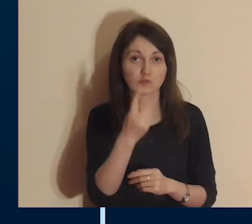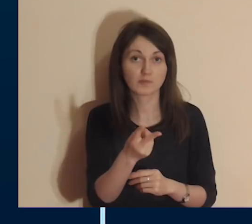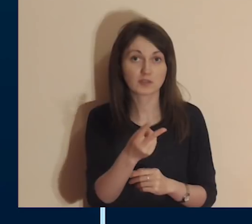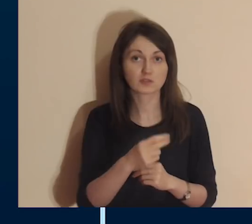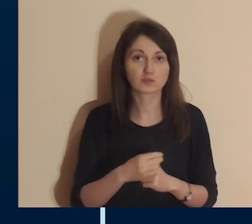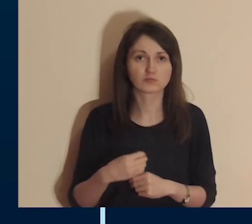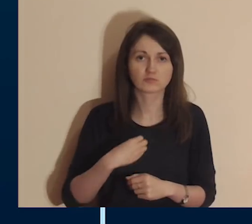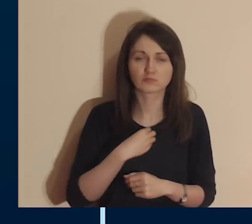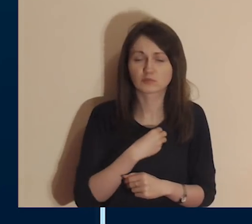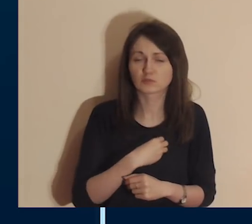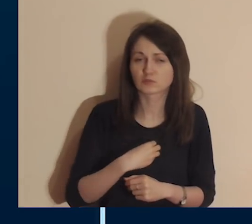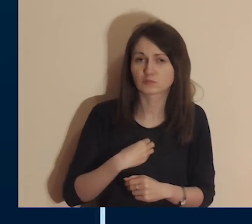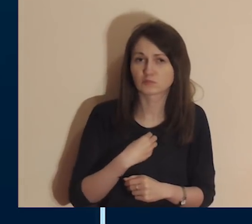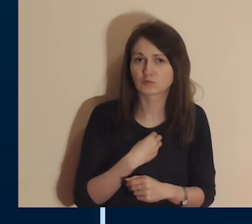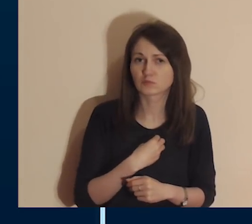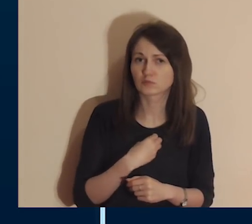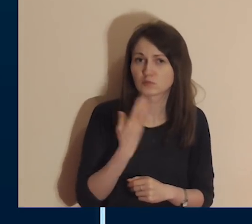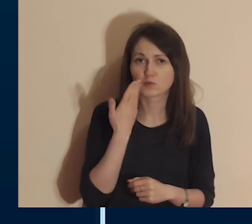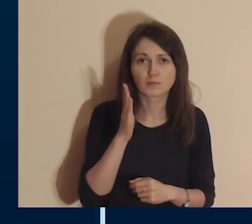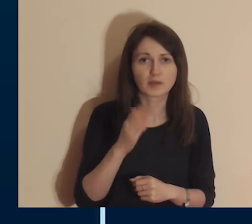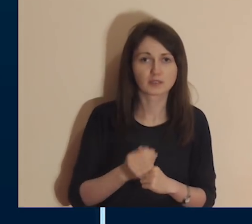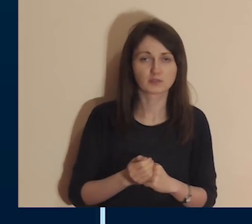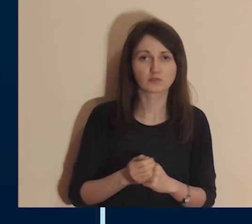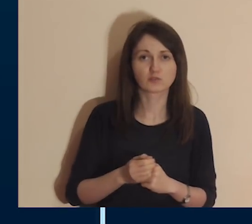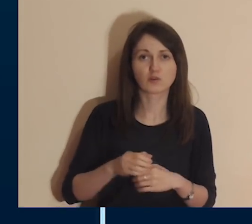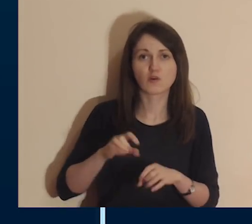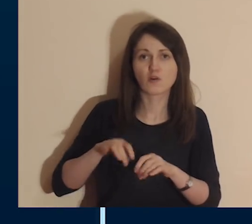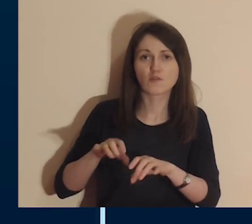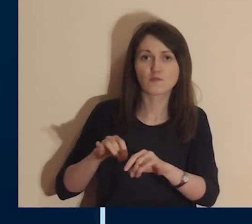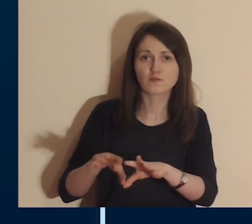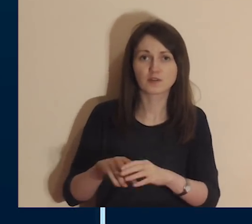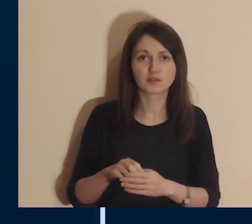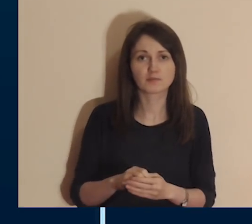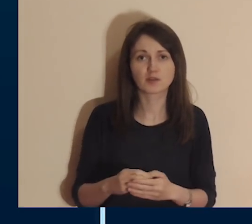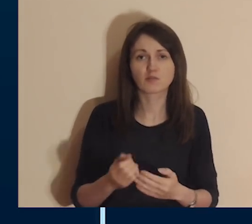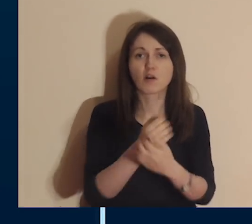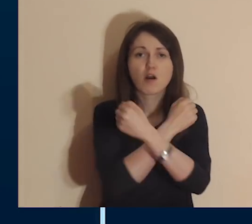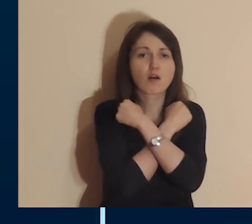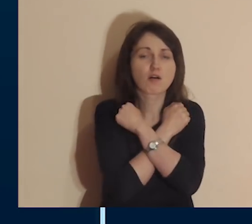ojciec i wzruszył się głęboko. Wybiegł naprzeciw niego,